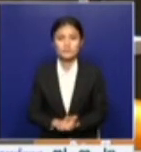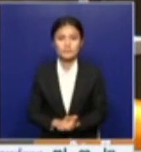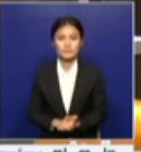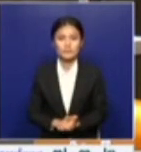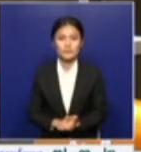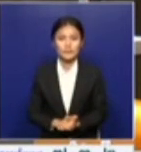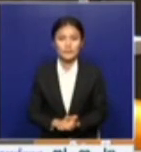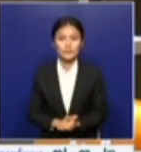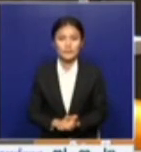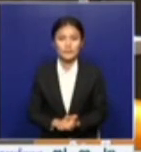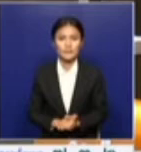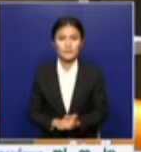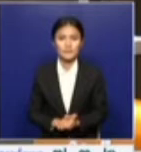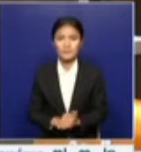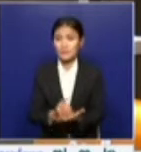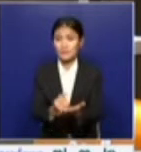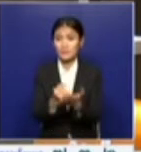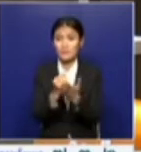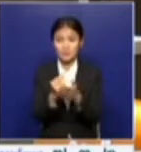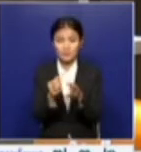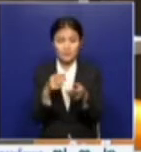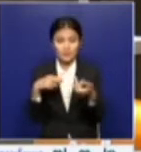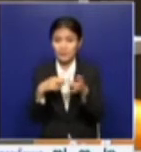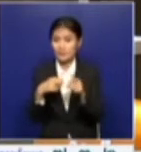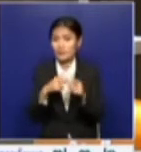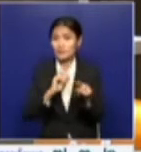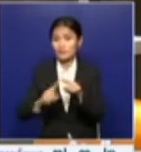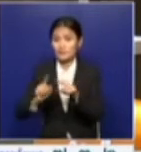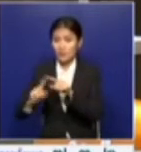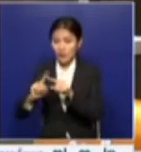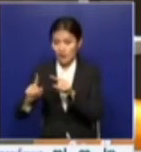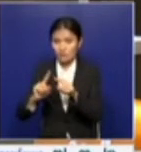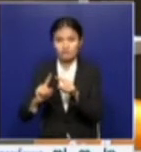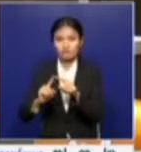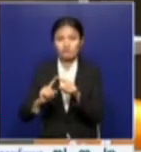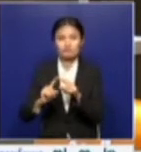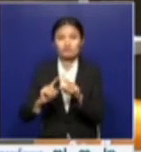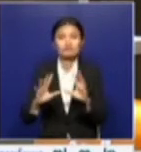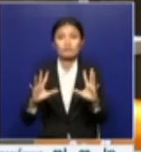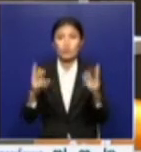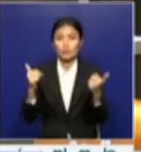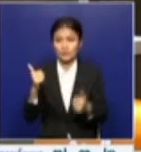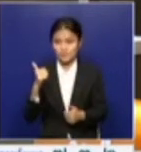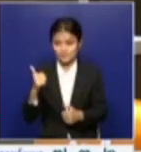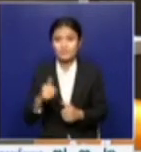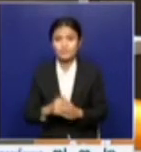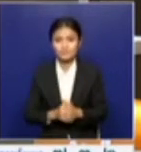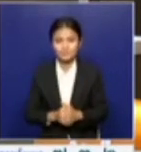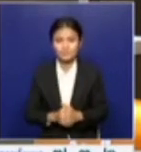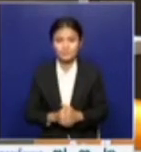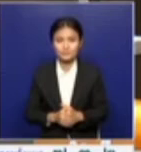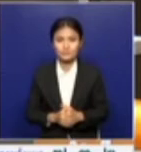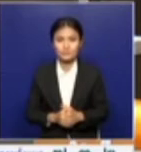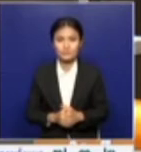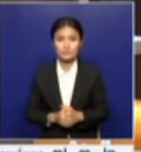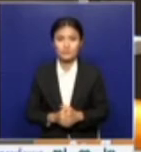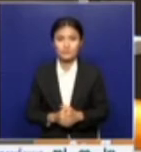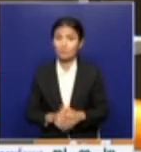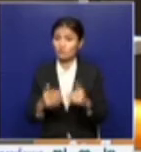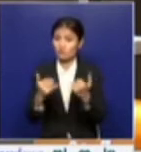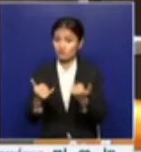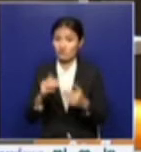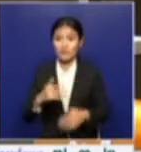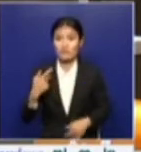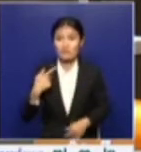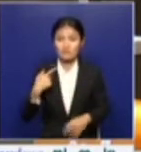ที่จะทำให้ปัญหาทั้งหมดกุฏิลงอย่าทำให้บ้านเมืองเสียหายมากกว่านี้ก็ทำได้ประโยชน์มามาก